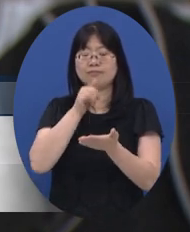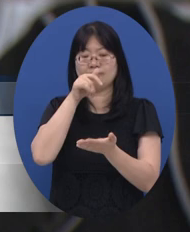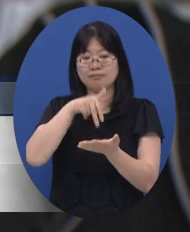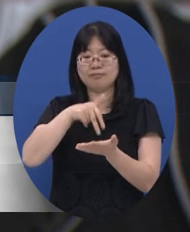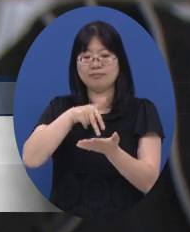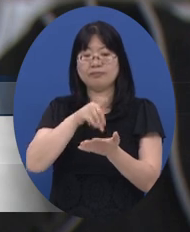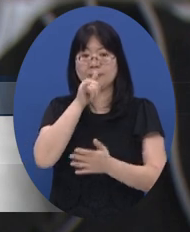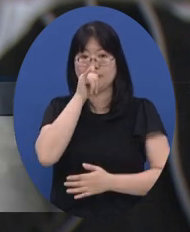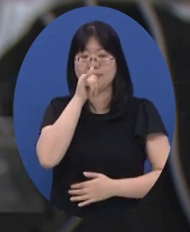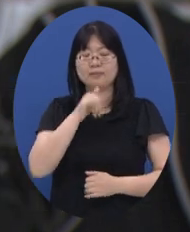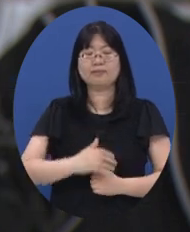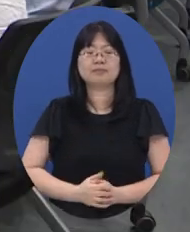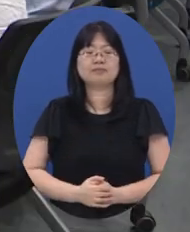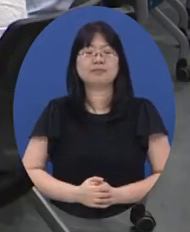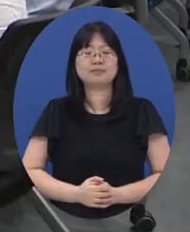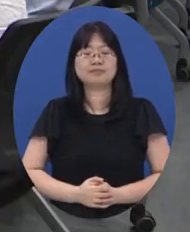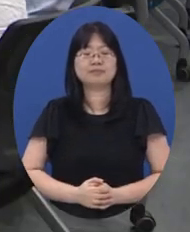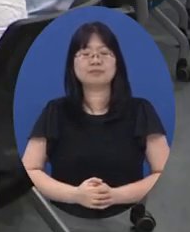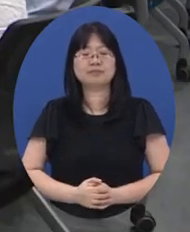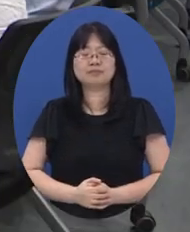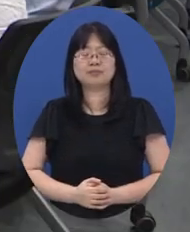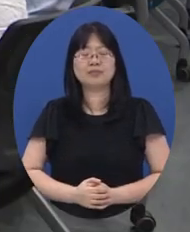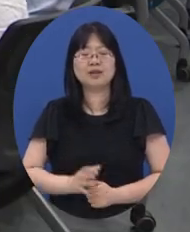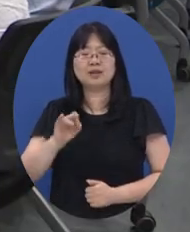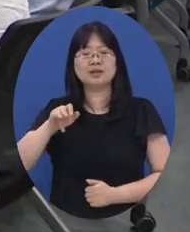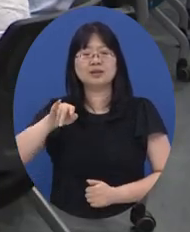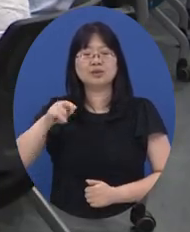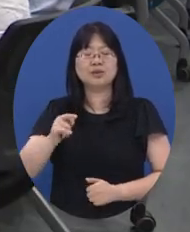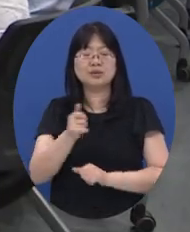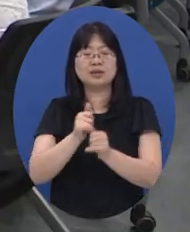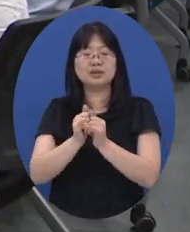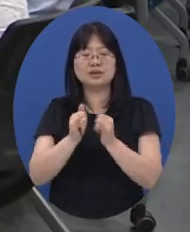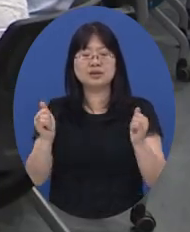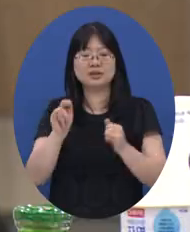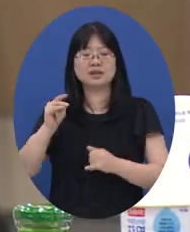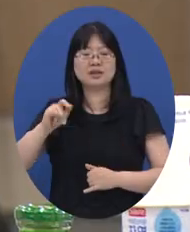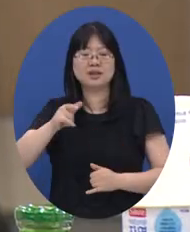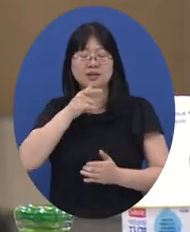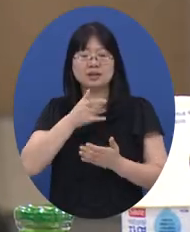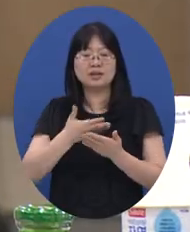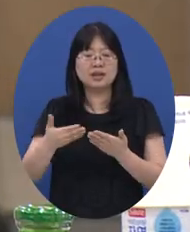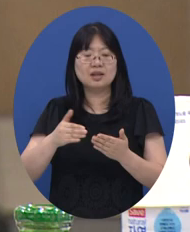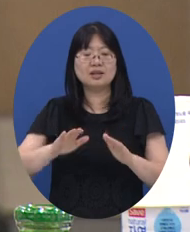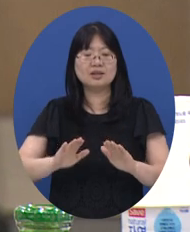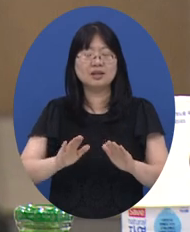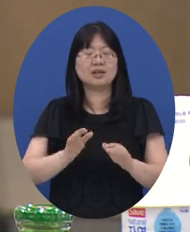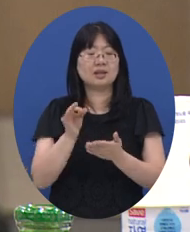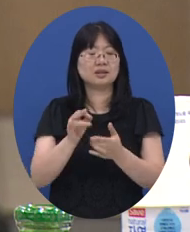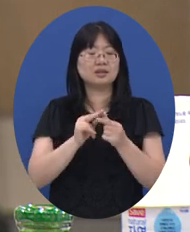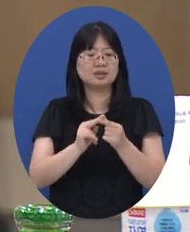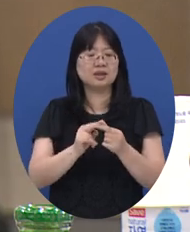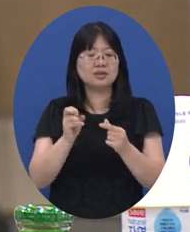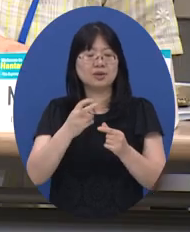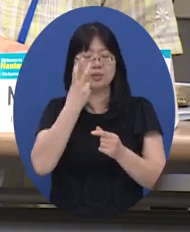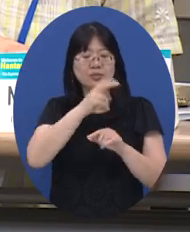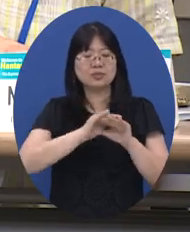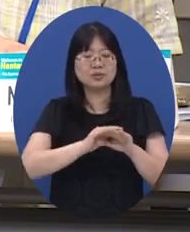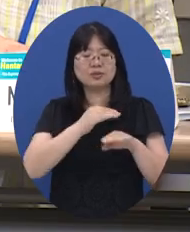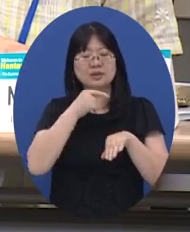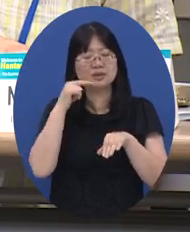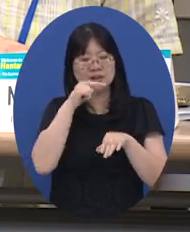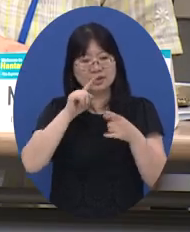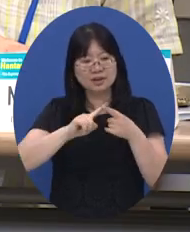to management. 유네스코 위원들은 한탄강의 지질학적, 생태적 가치뿐 아니라 보전 체계에